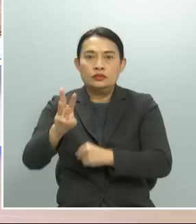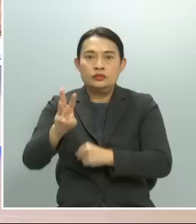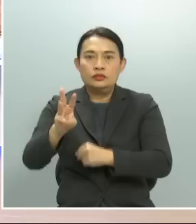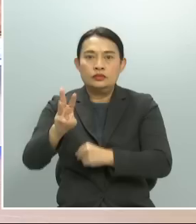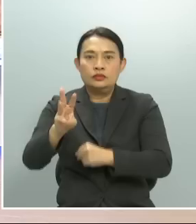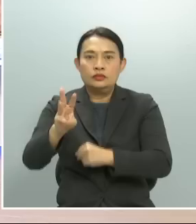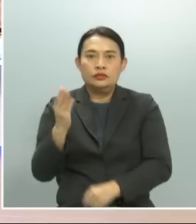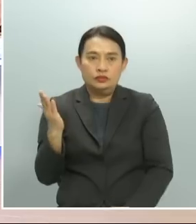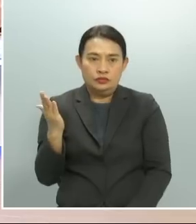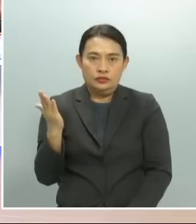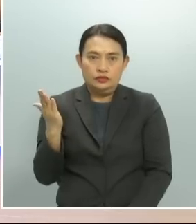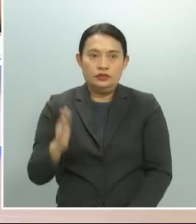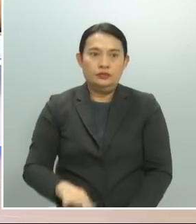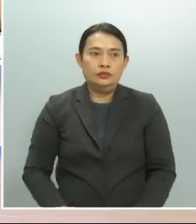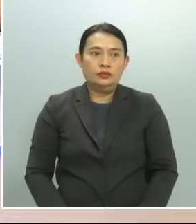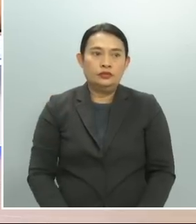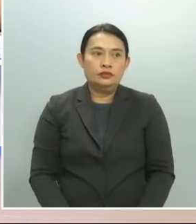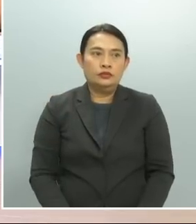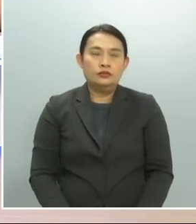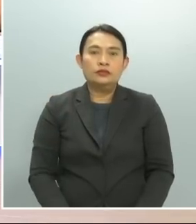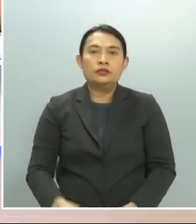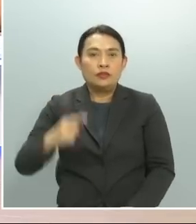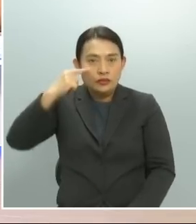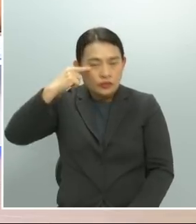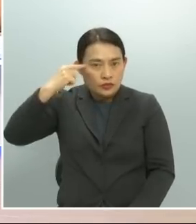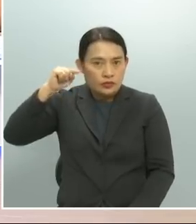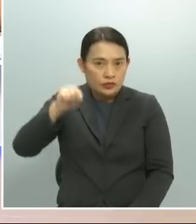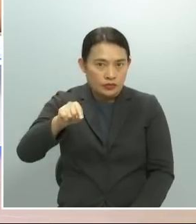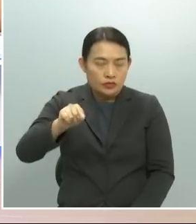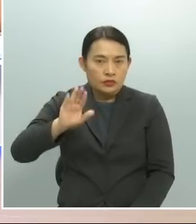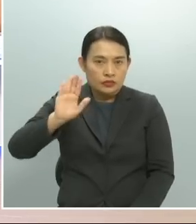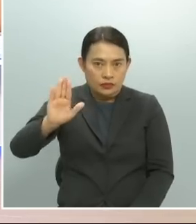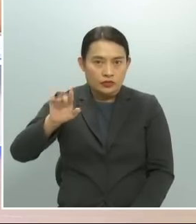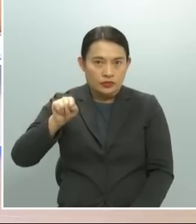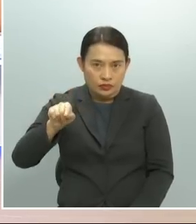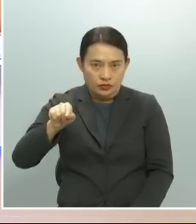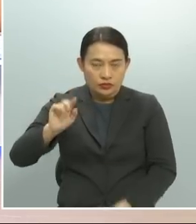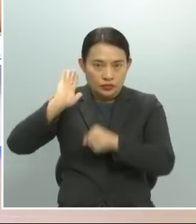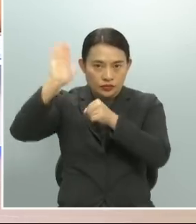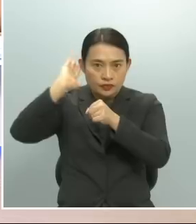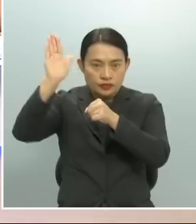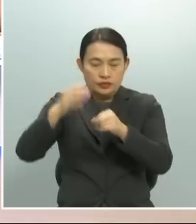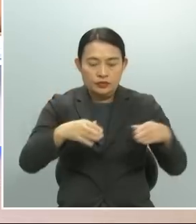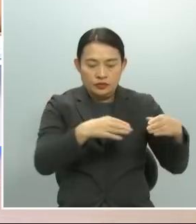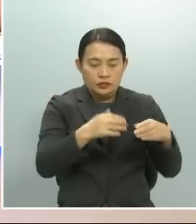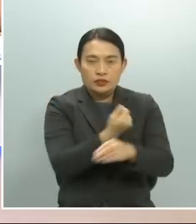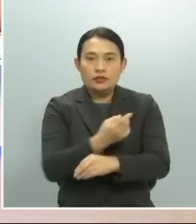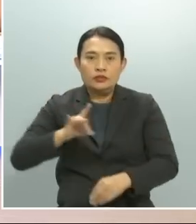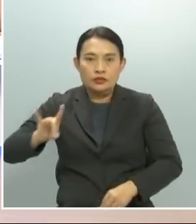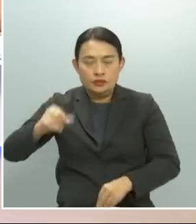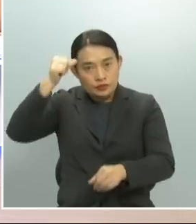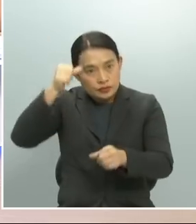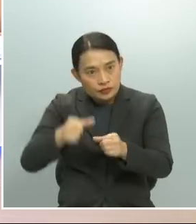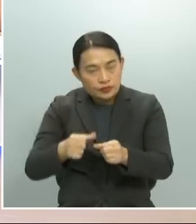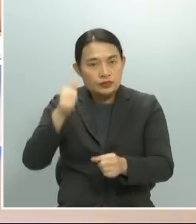ท่านผู้ชมครับประเด็นกรณีคุณเสรีพิสุทธิ์เตมียเวสแถลงกับ8พรรคจำได้ใช่ไหมแ